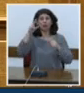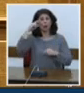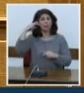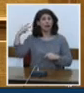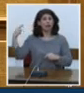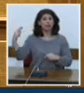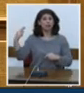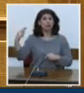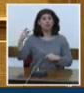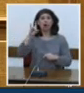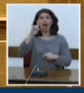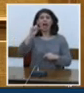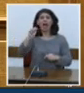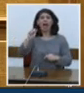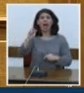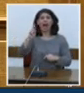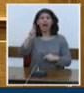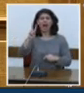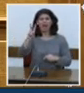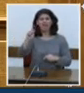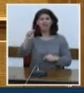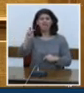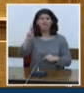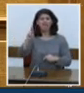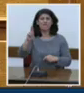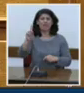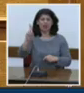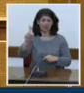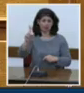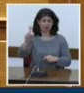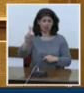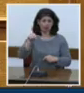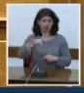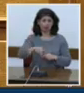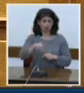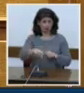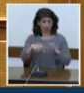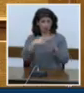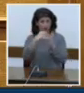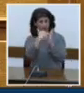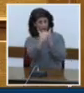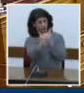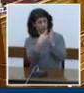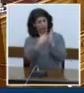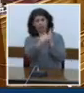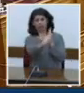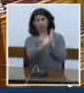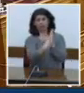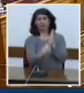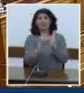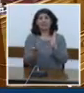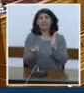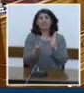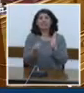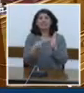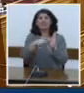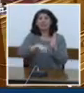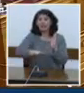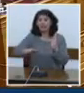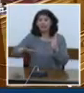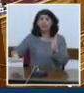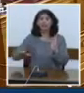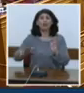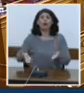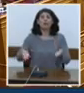growing epidemic of sexual exploitation and abuse of migrant children in Greece», που περιέγραψαν